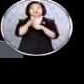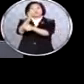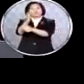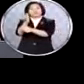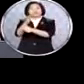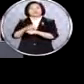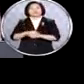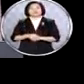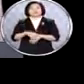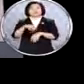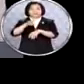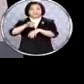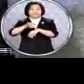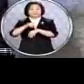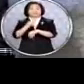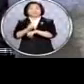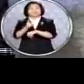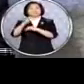时间是1分钟。